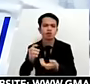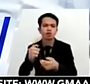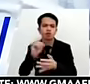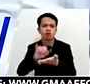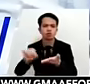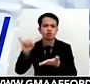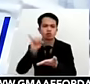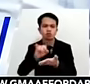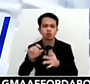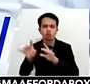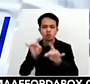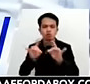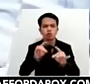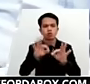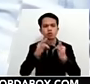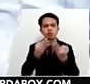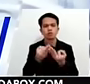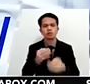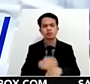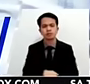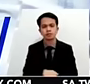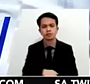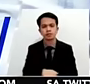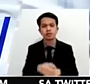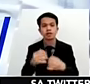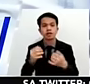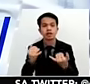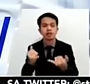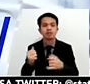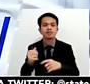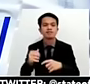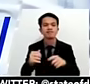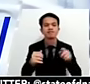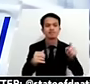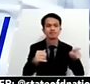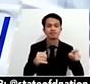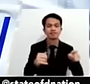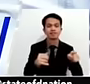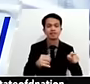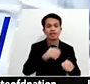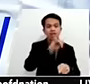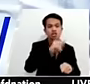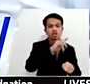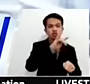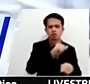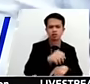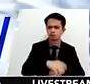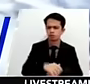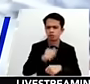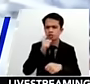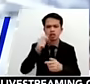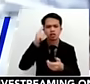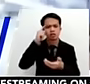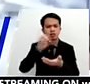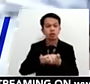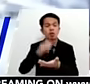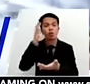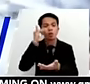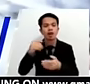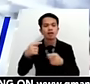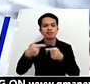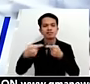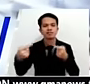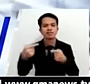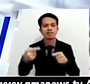ng pamilya mula. Inalmahan ito ni Senate President Pro Tem Jinggoy Estrada dahil taliwas raw ito sa mga affidavit